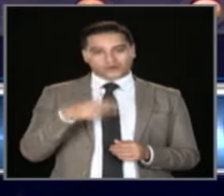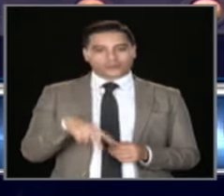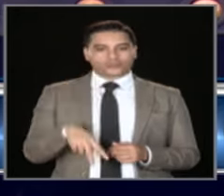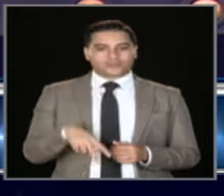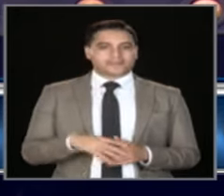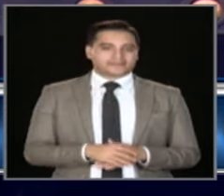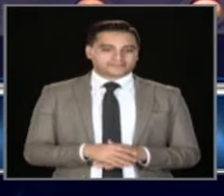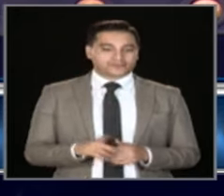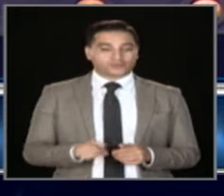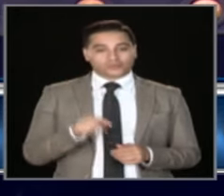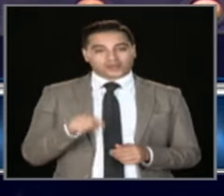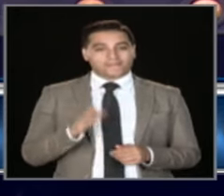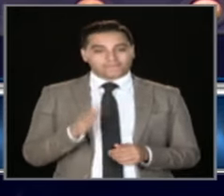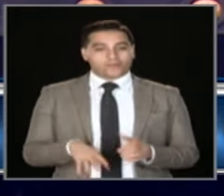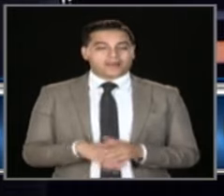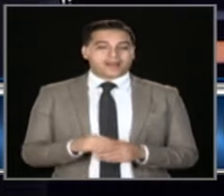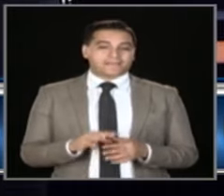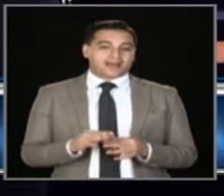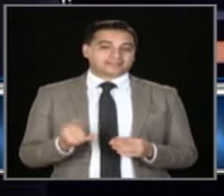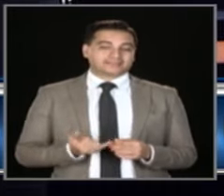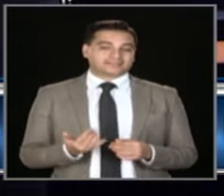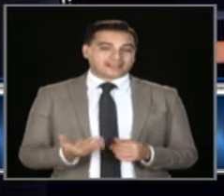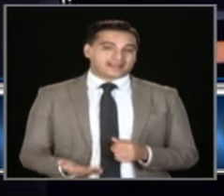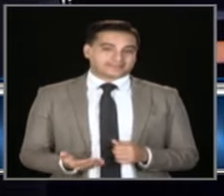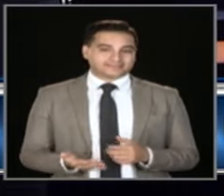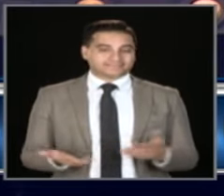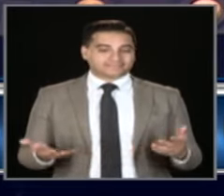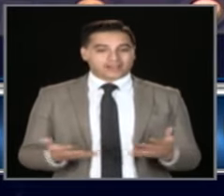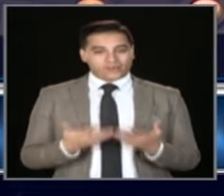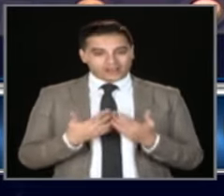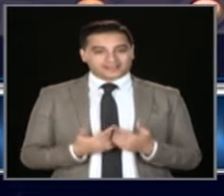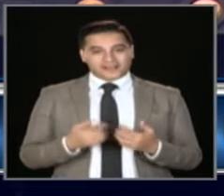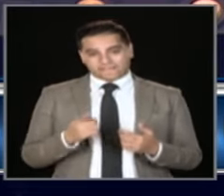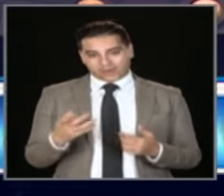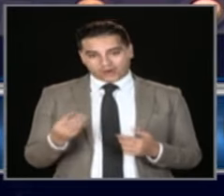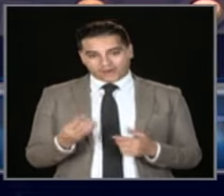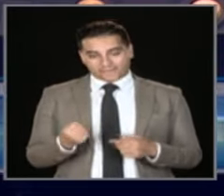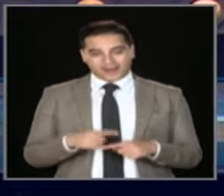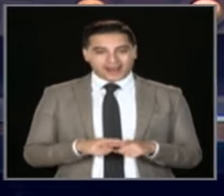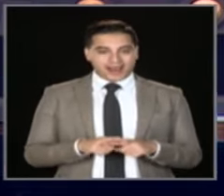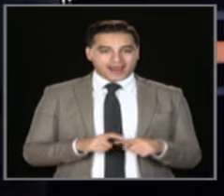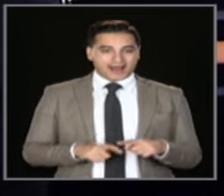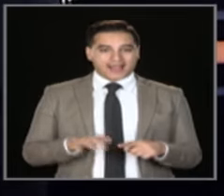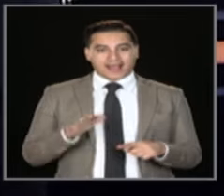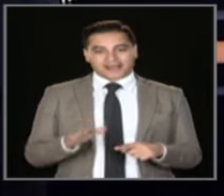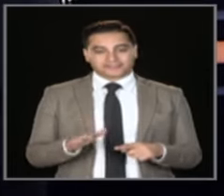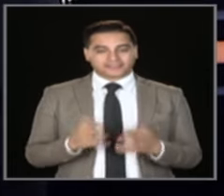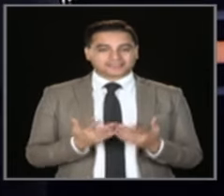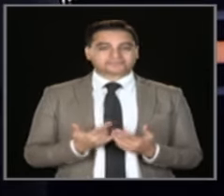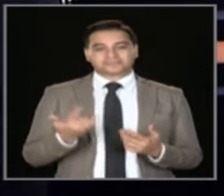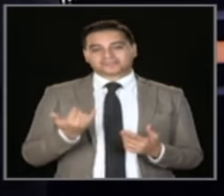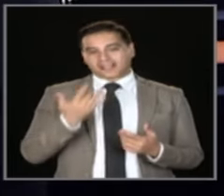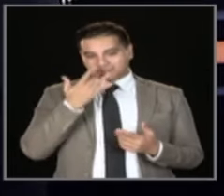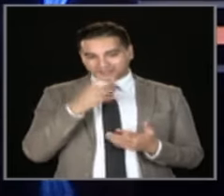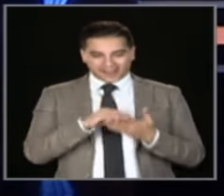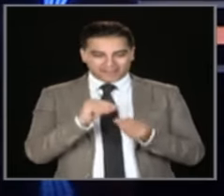1008. والسؤال ده الحقيقة كان ممكن يتحل بسهولة لو حسبنا 140 على 5، كانت سهلت المهمة